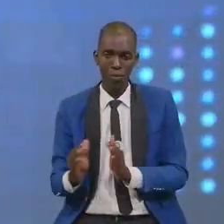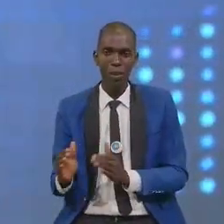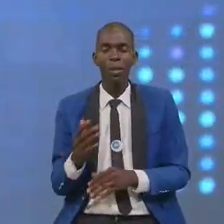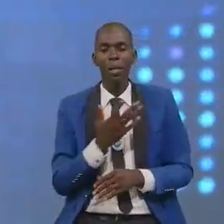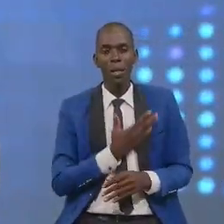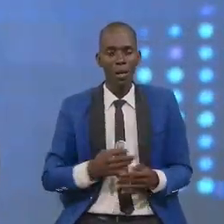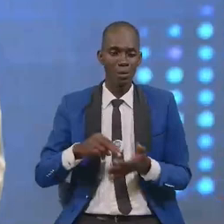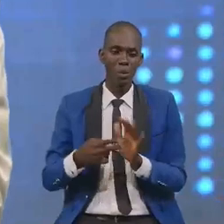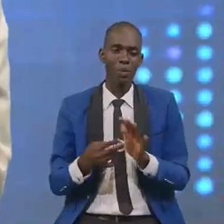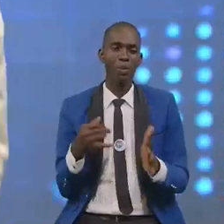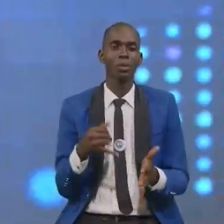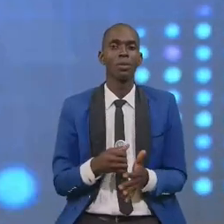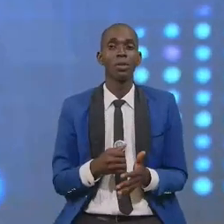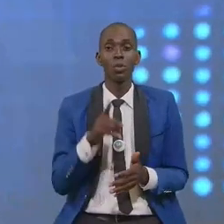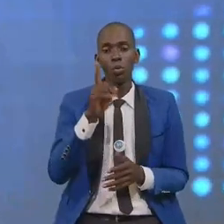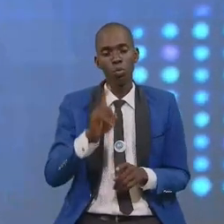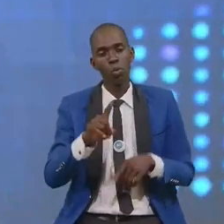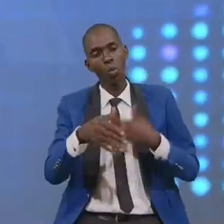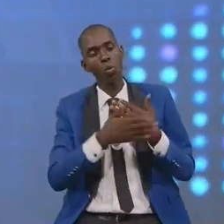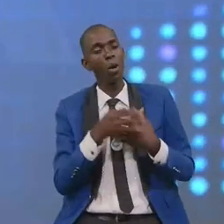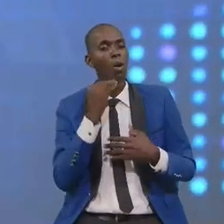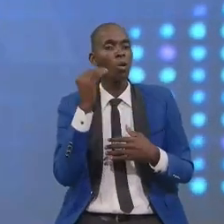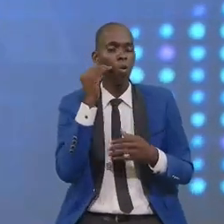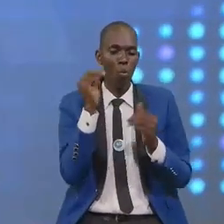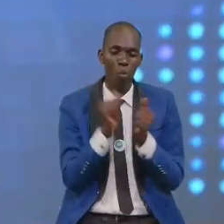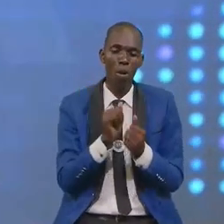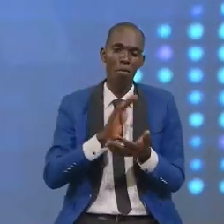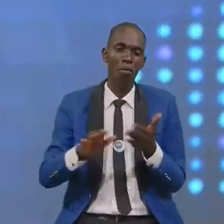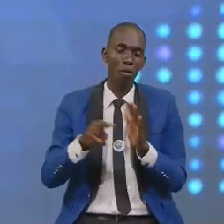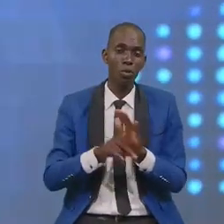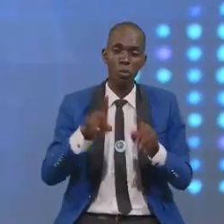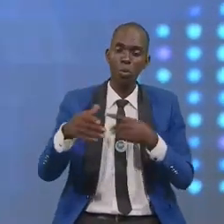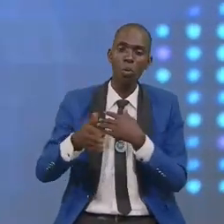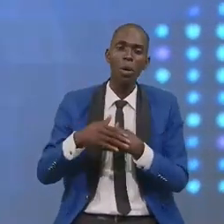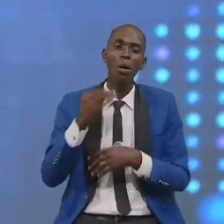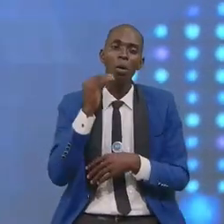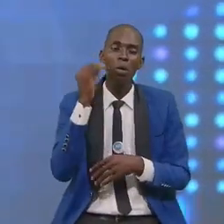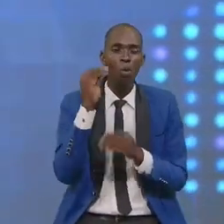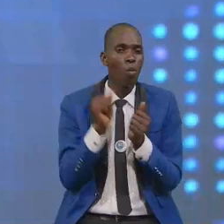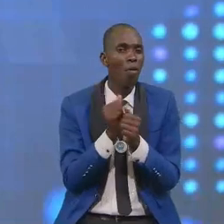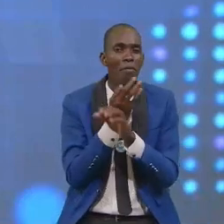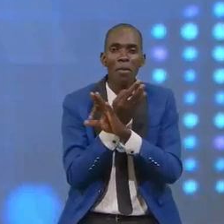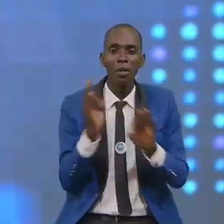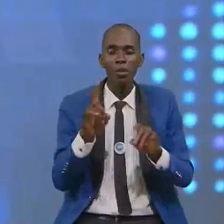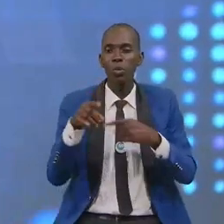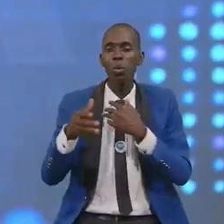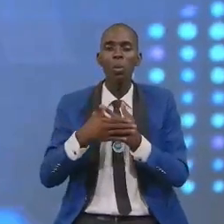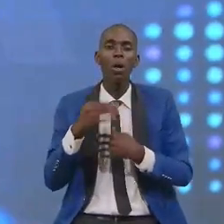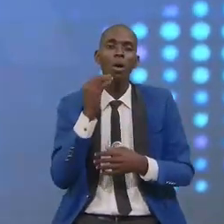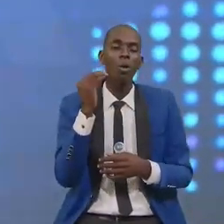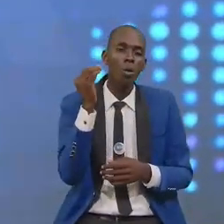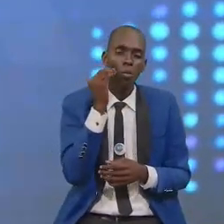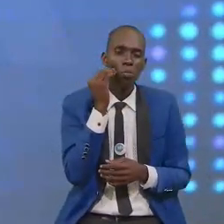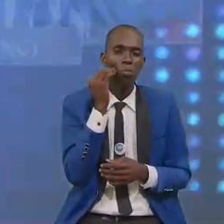a planifié cela tu repartiras avec la main tu reparleras avec le pardon tu repartiras avec la liberté tu repasseras la maison